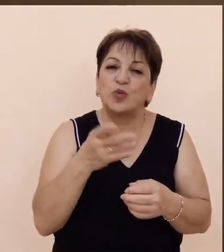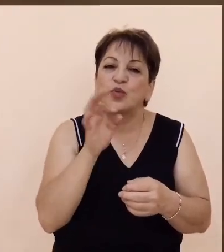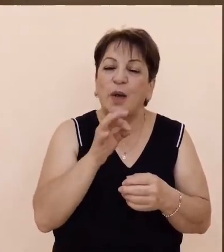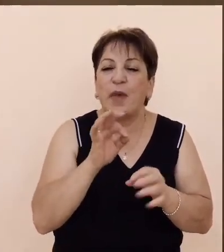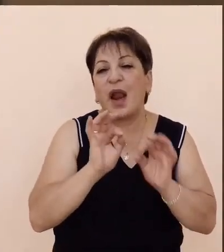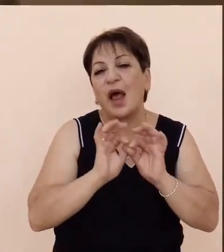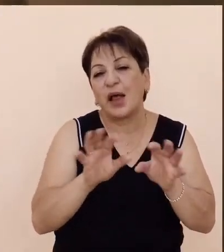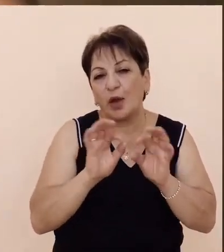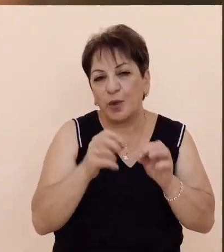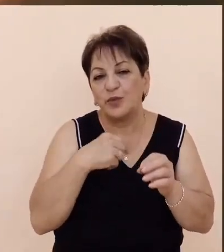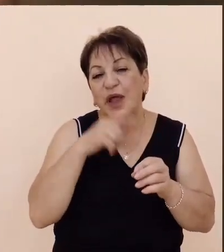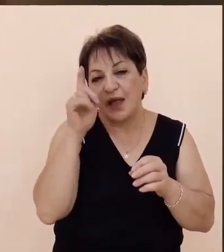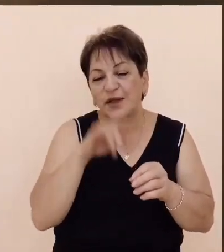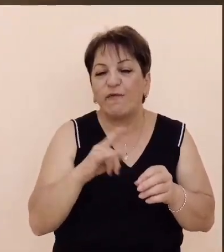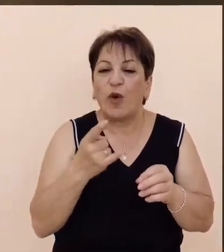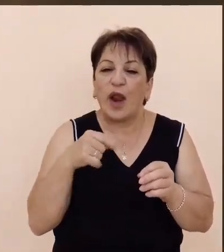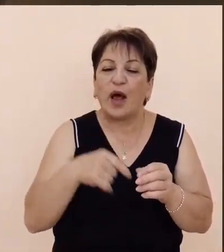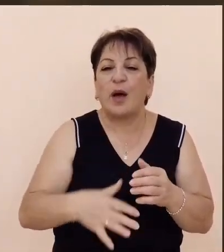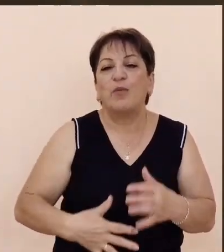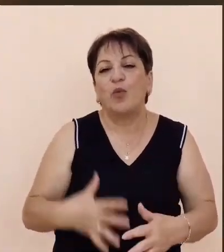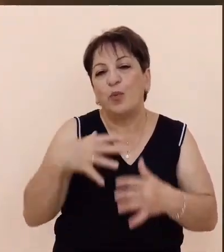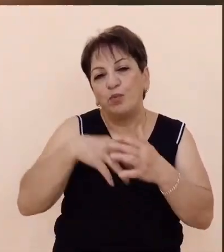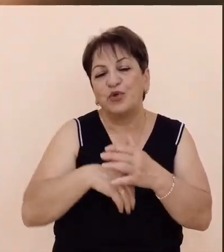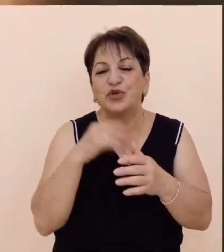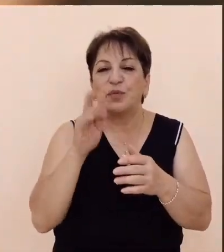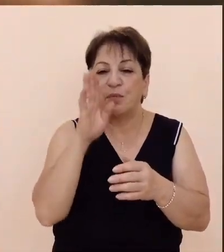ես գիտեմ, որ նա լսում է արդեն։